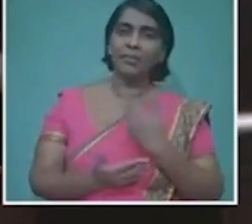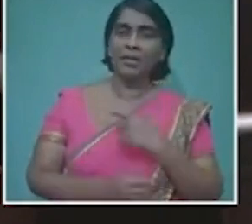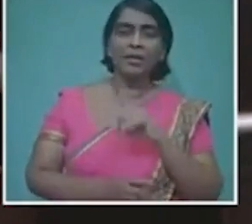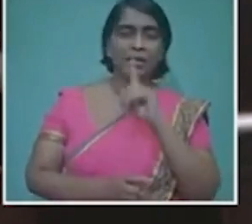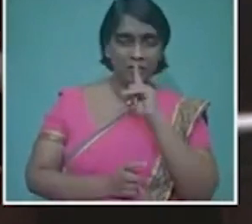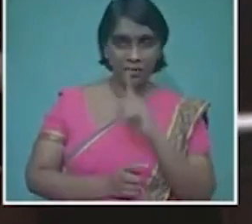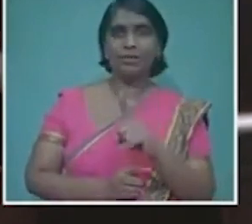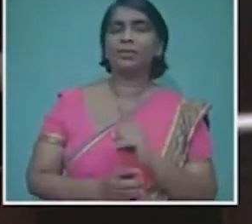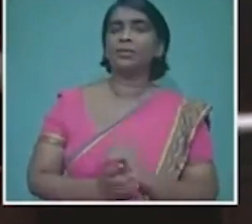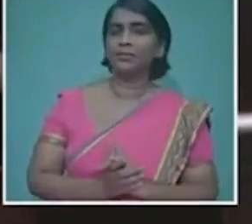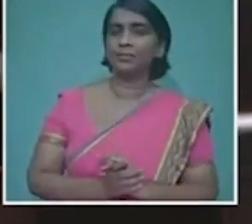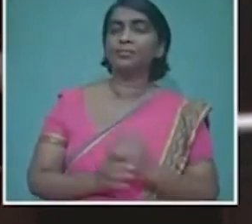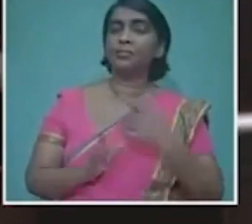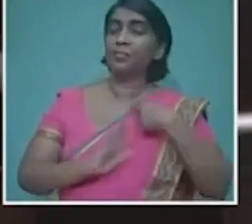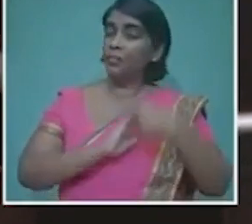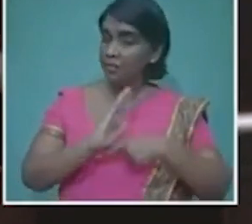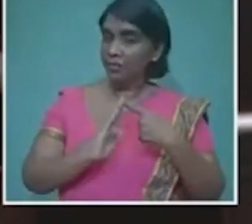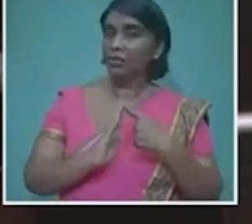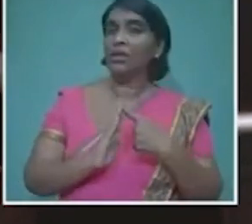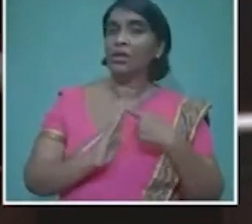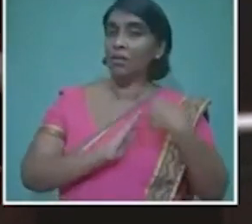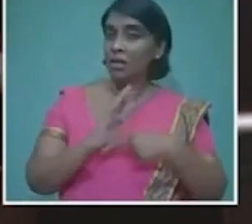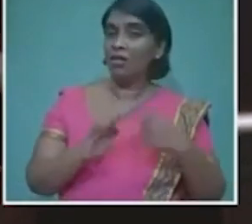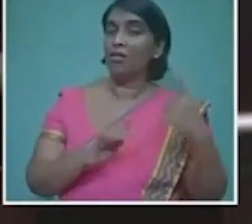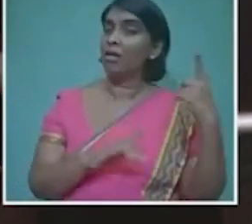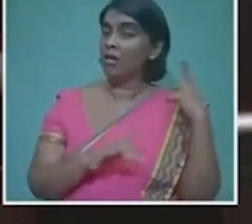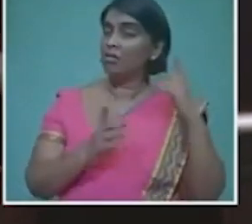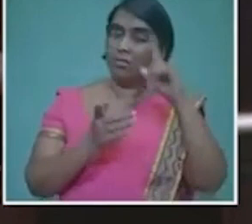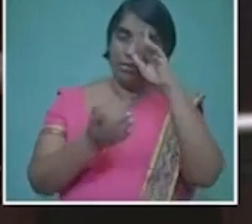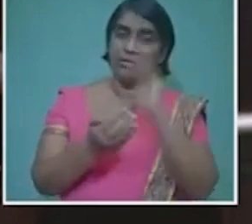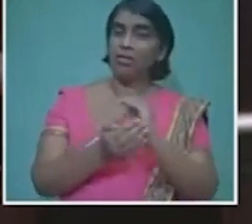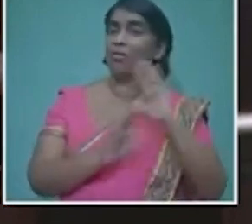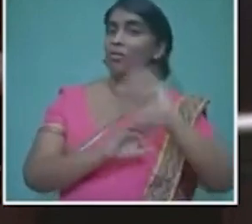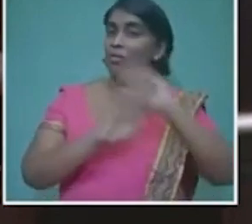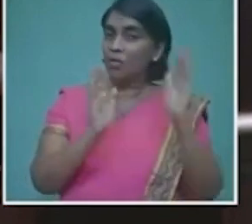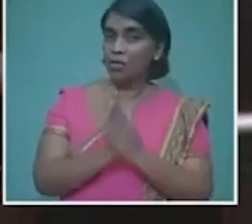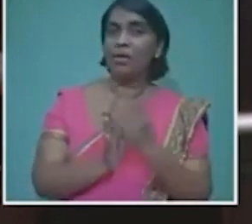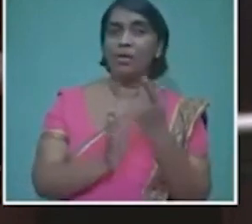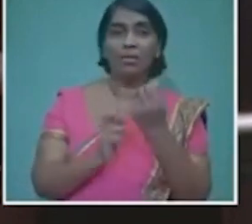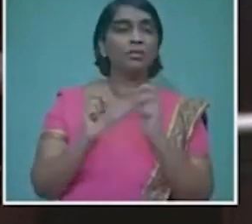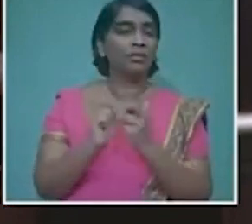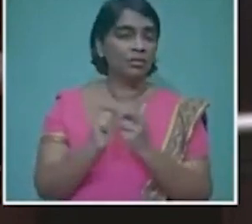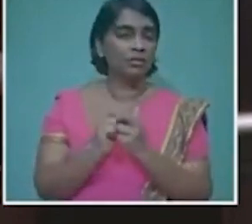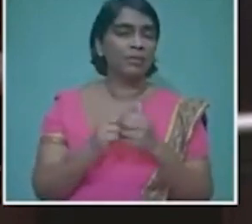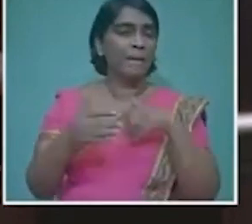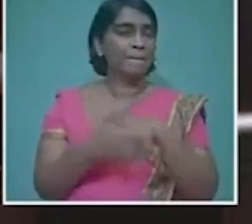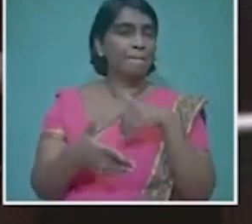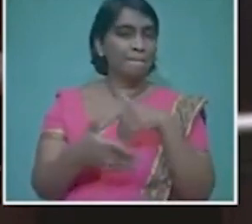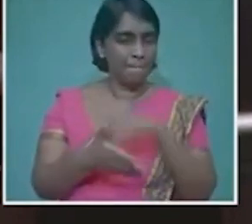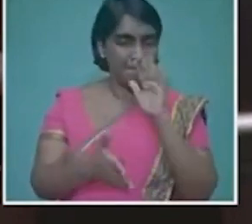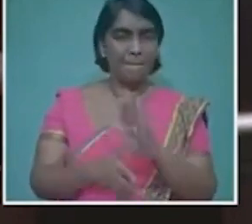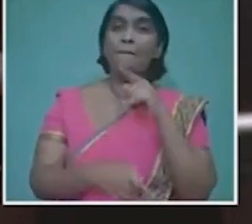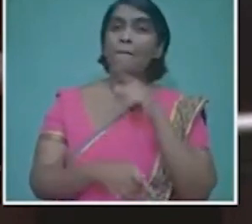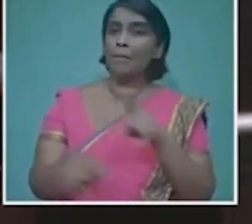மாத்திரமே ஒதுக்கப்பட்டது. நாடாளுமன்ற உறுப்பினராகிய எமக்கு ஒன்றும் தெரியாது. தெரிந்தவர்களால் நாடு சீரழிந்துள்ளது. இருப்பதையும் சீரழிக்க